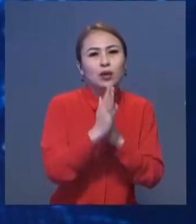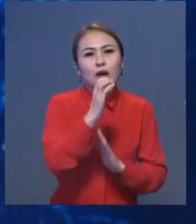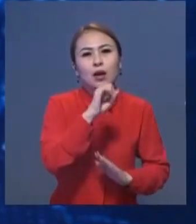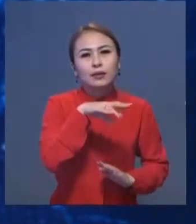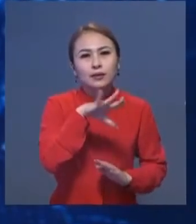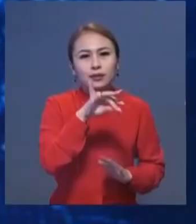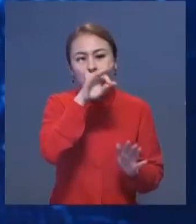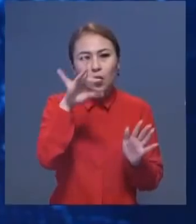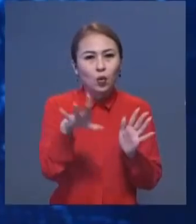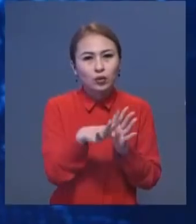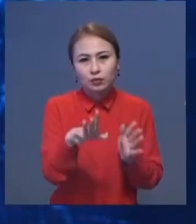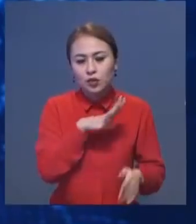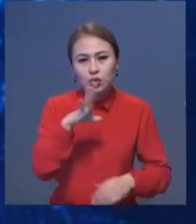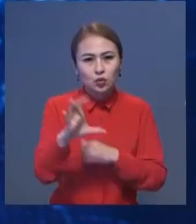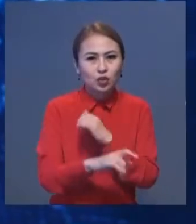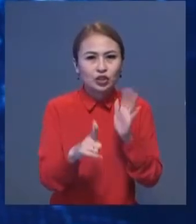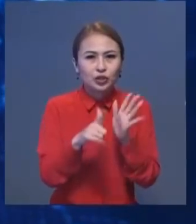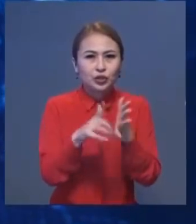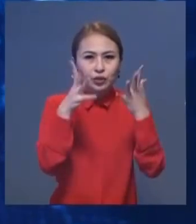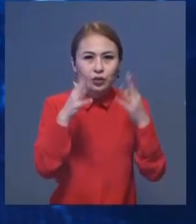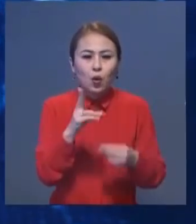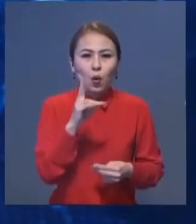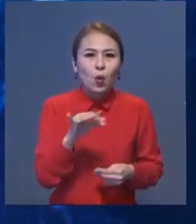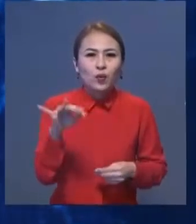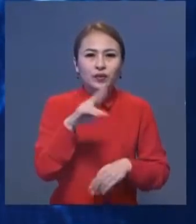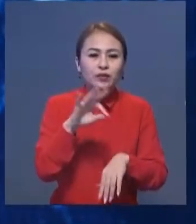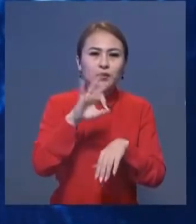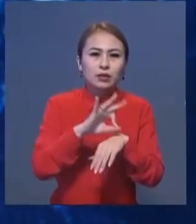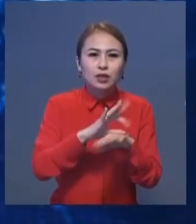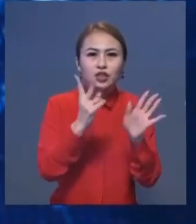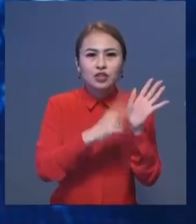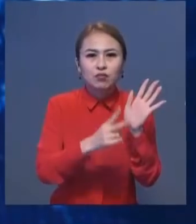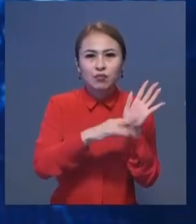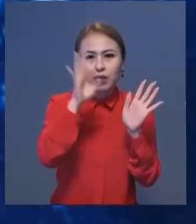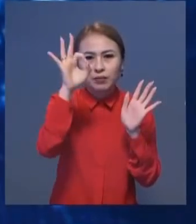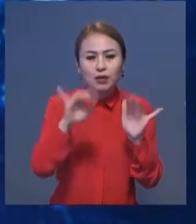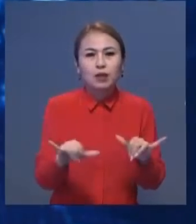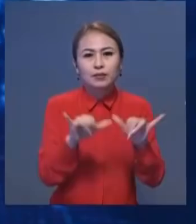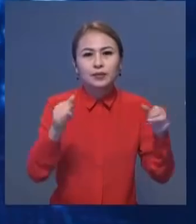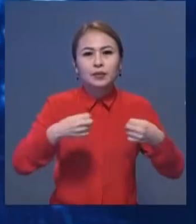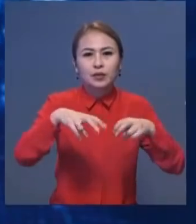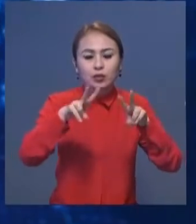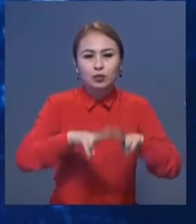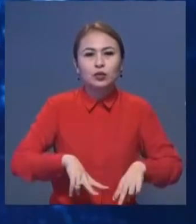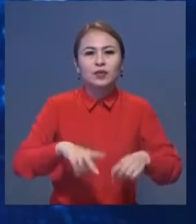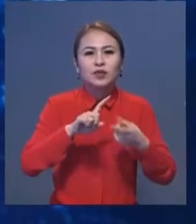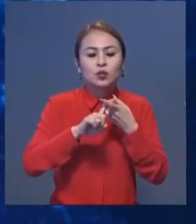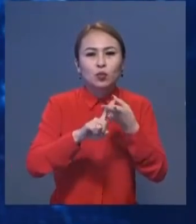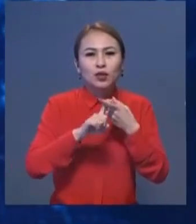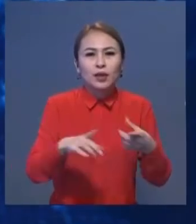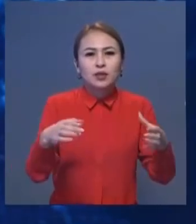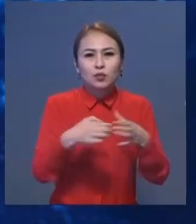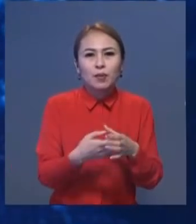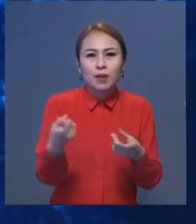бойынша антирекорд тіркелді. Соңғы 7 күнде COVID науқастар саны бірден 70%-ке артып кеткен екен. Мамандар мұны